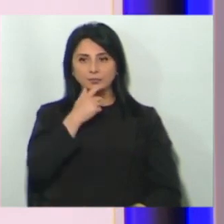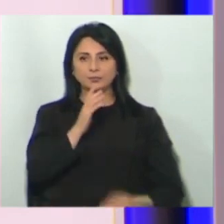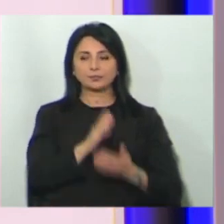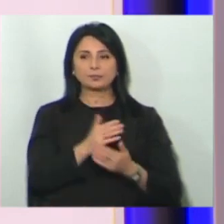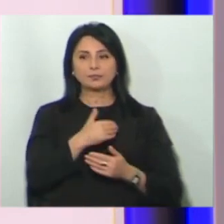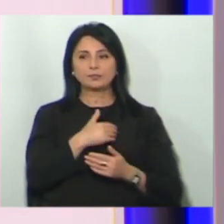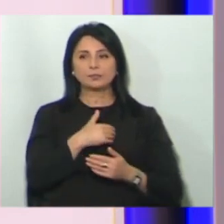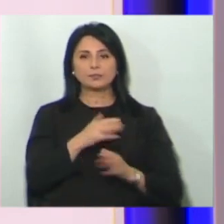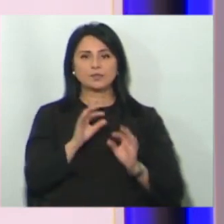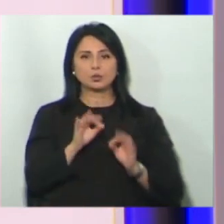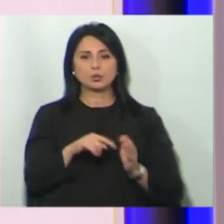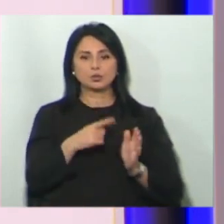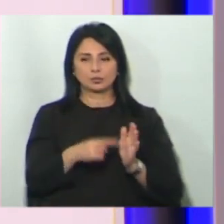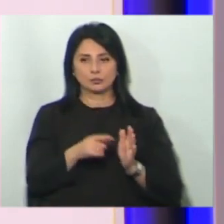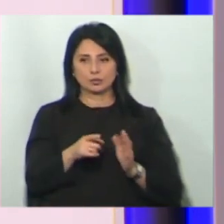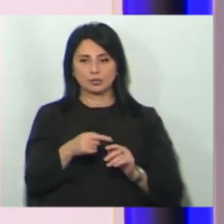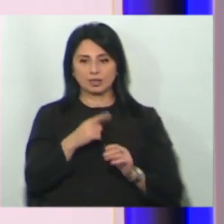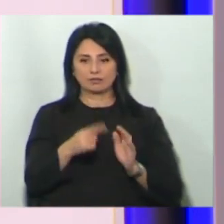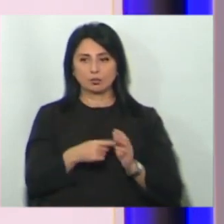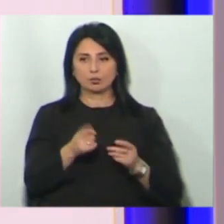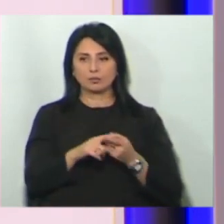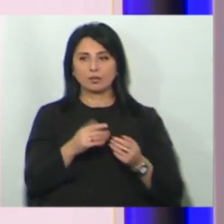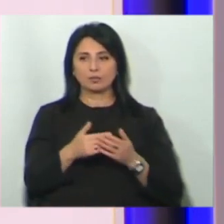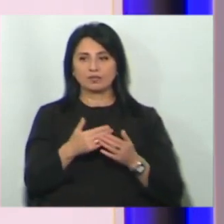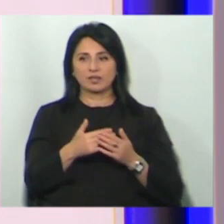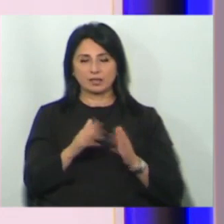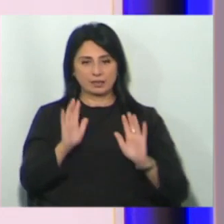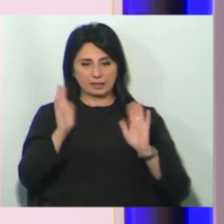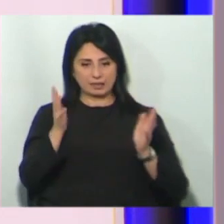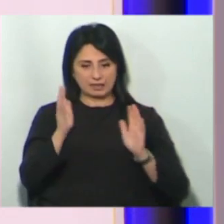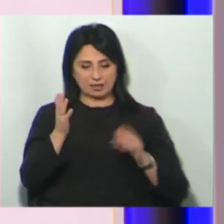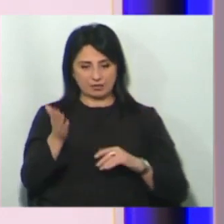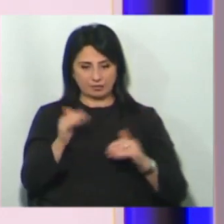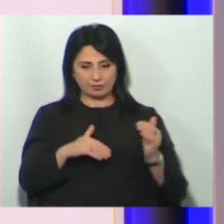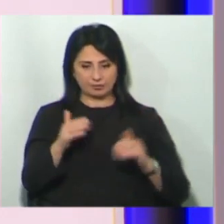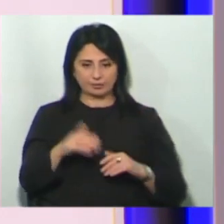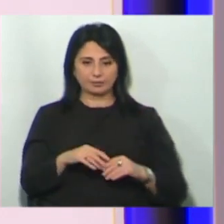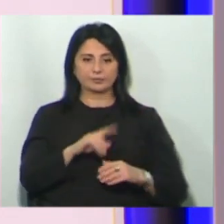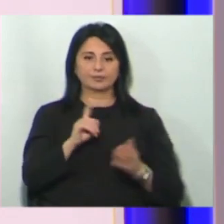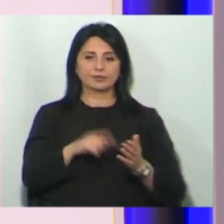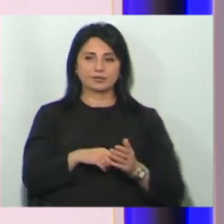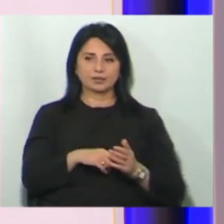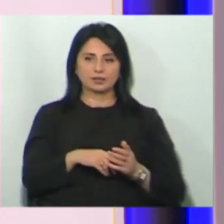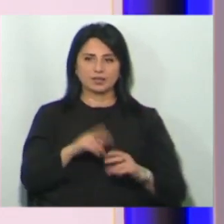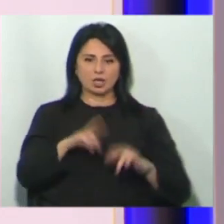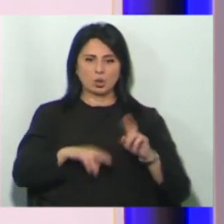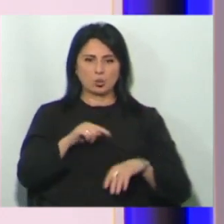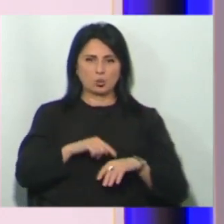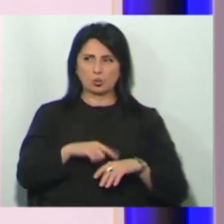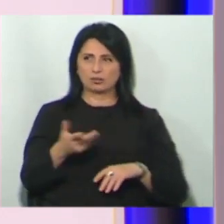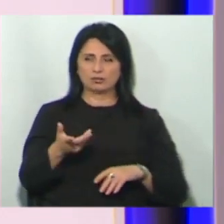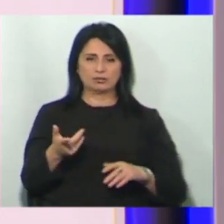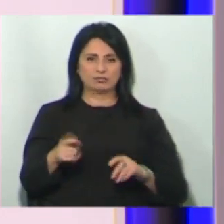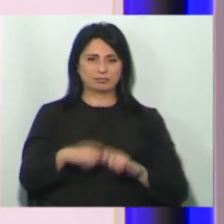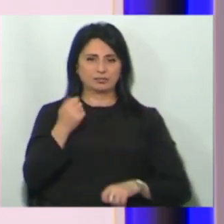აქვს სრულიად ლოგიკური კითხვა. Ამ კითხვას უკავშირებს მაგალითად არტერიული წნევის მერყეობას, ამ კითხვას უკავშირებს გუნებგანწყობის